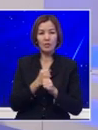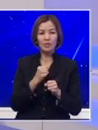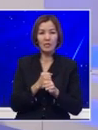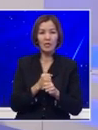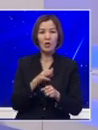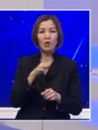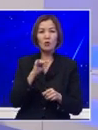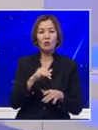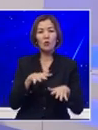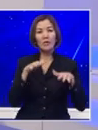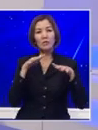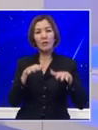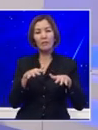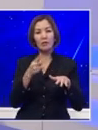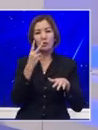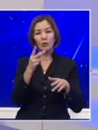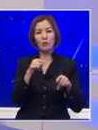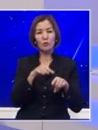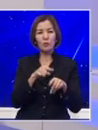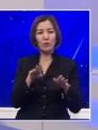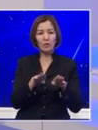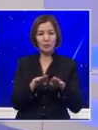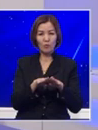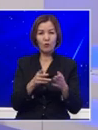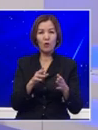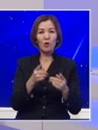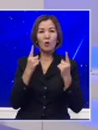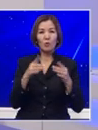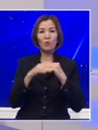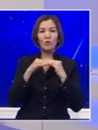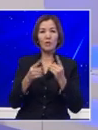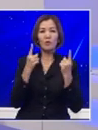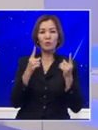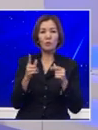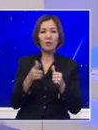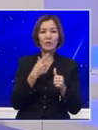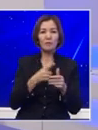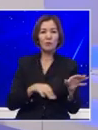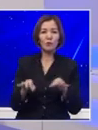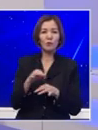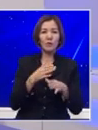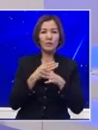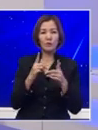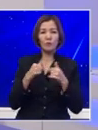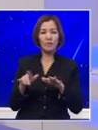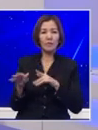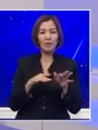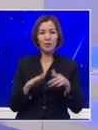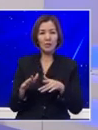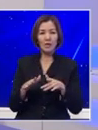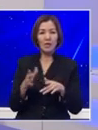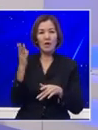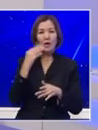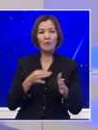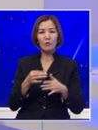жоңғар шапқыншылығының ортасына түскендей болды. Айта кету керек, бұл ұлы даланың ұлы есімдері жобасының аясында ұйымдастырылған шара.